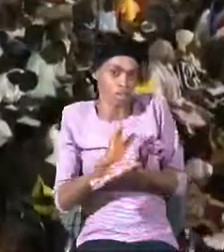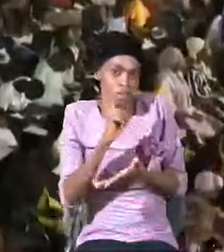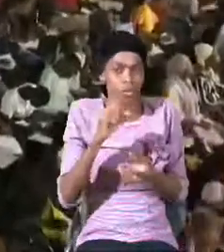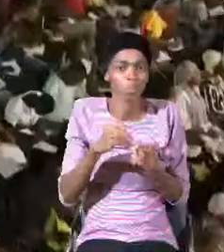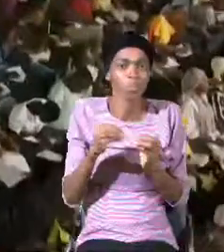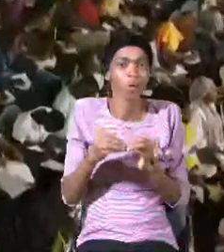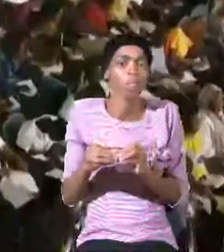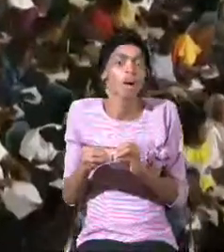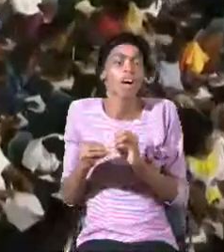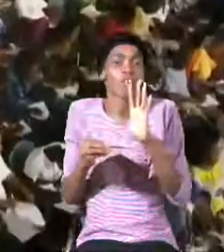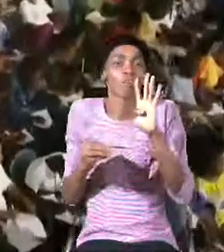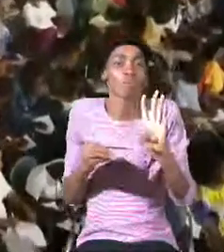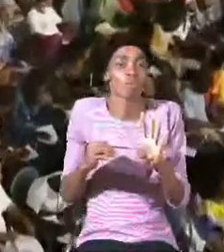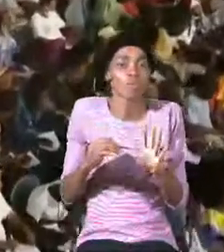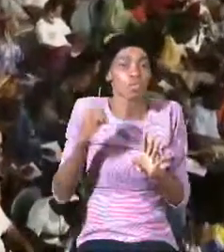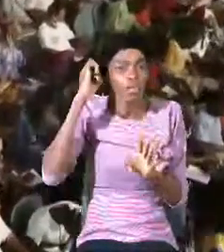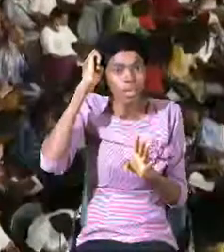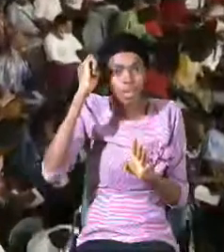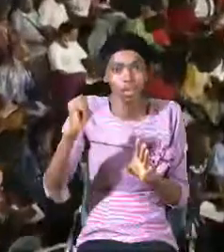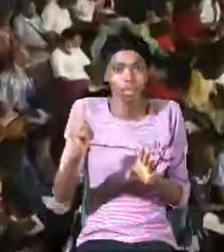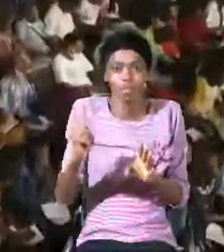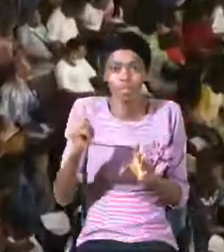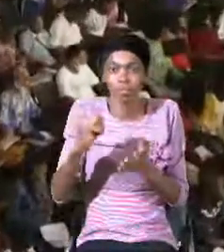Je vais le ramener à l'original.